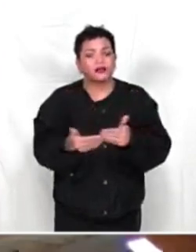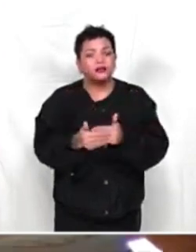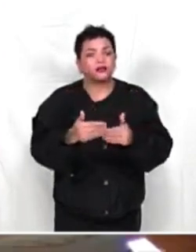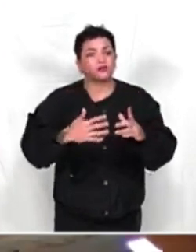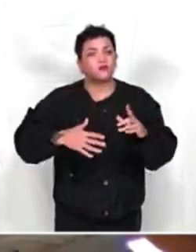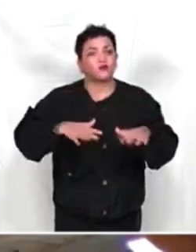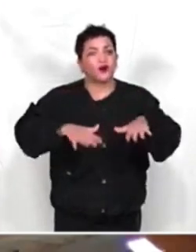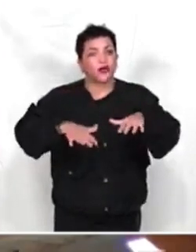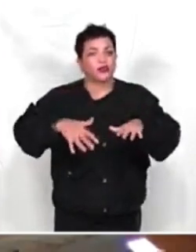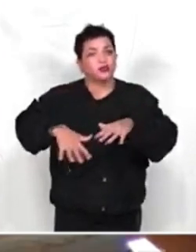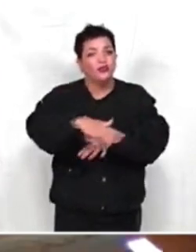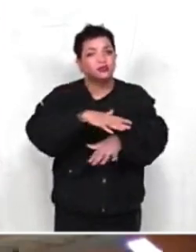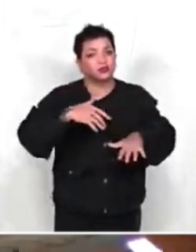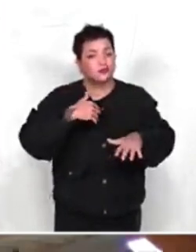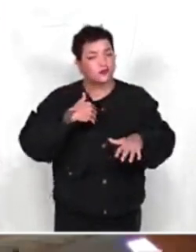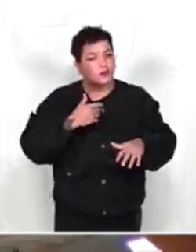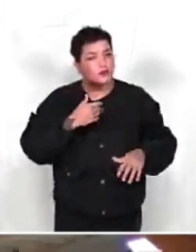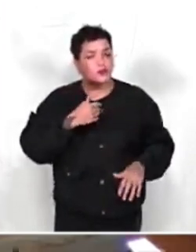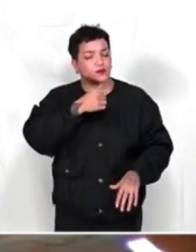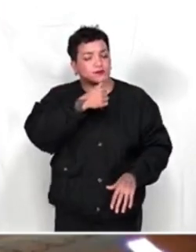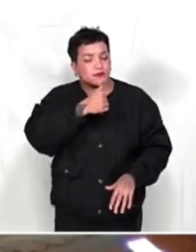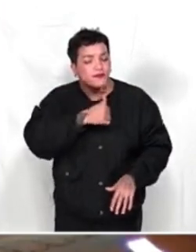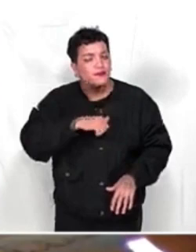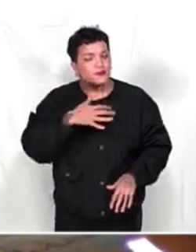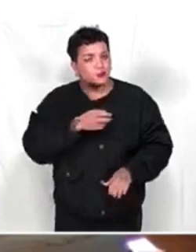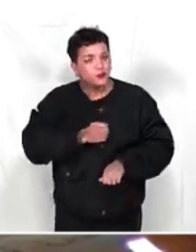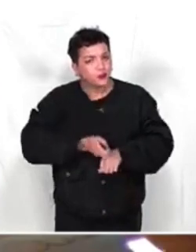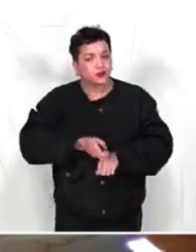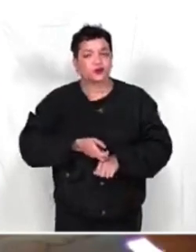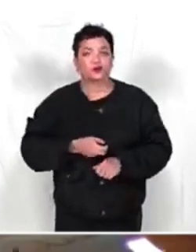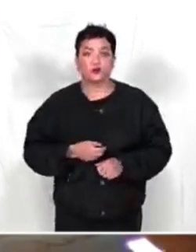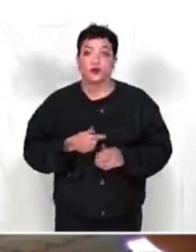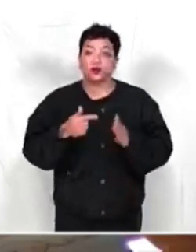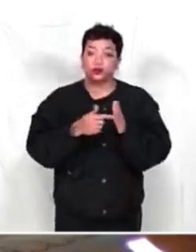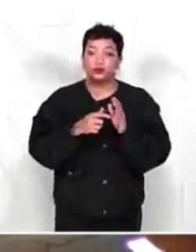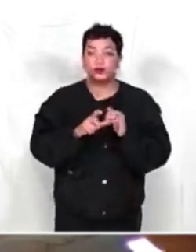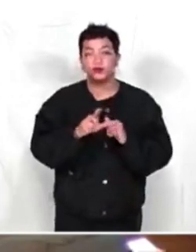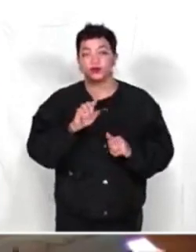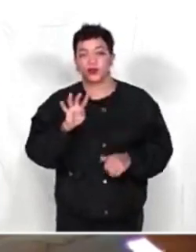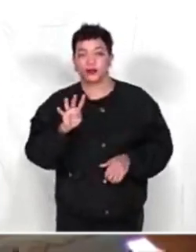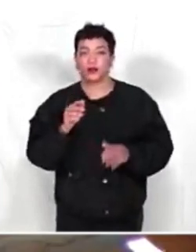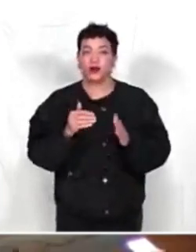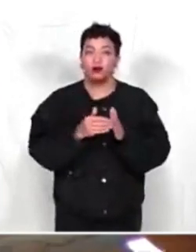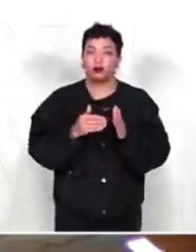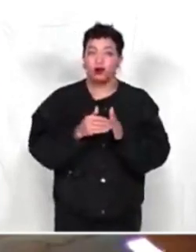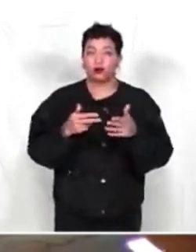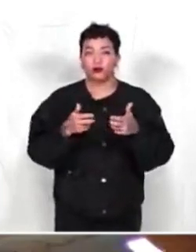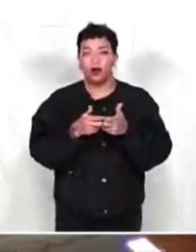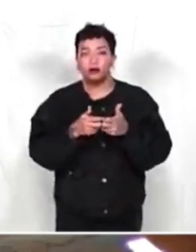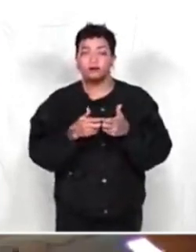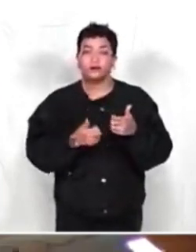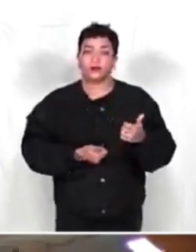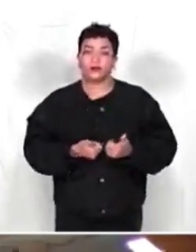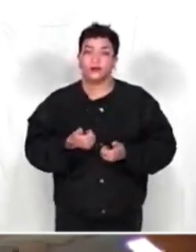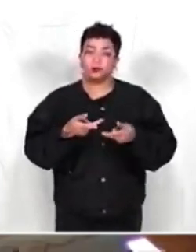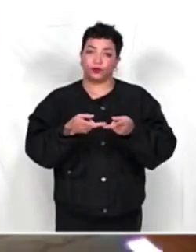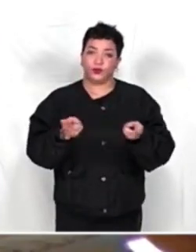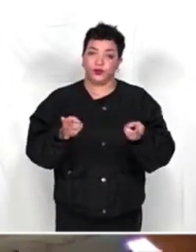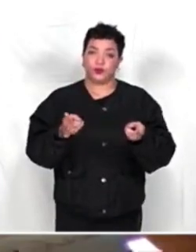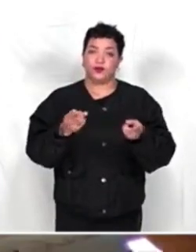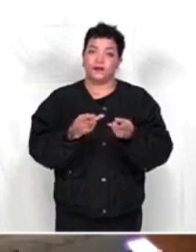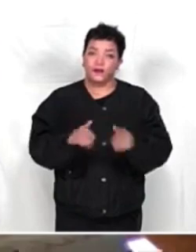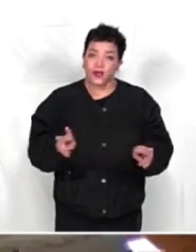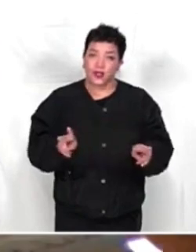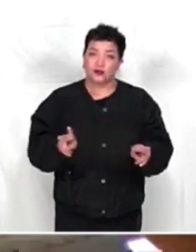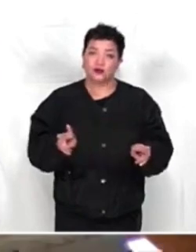vous en disiez. Et vous poursuivez en 2024 en augmentant le tarif des services publics de la ville.